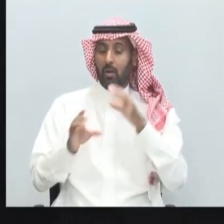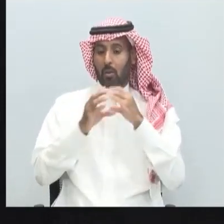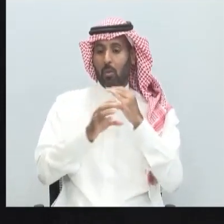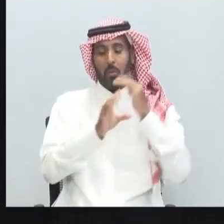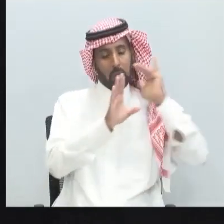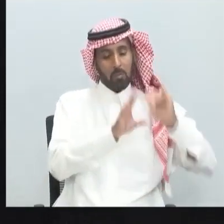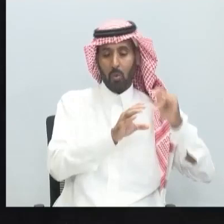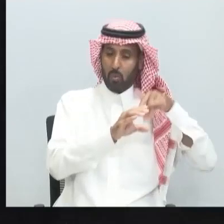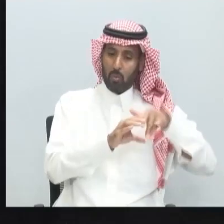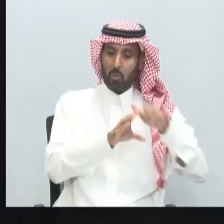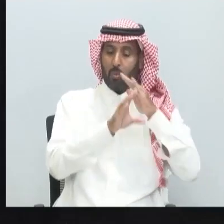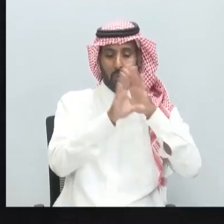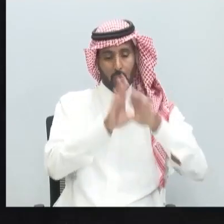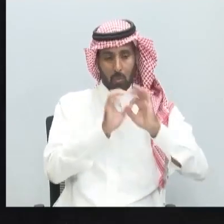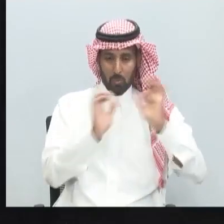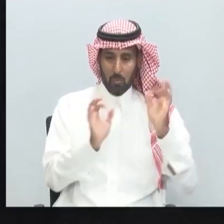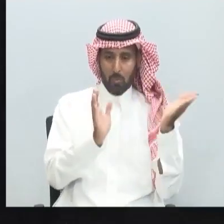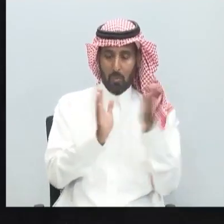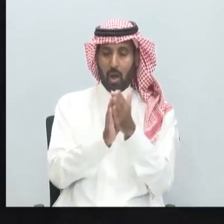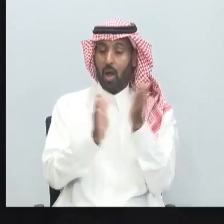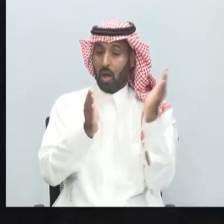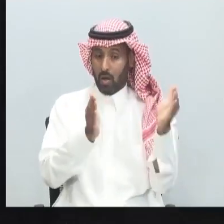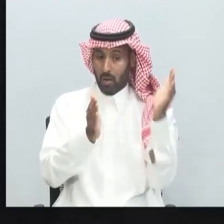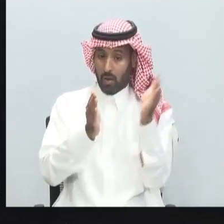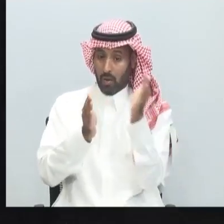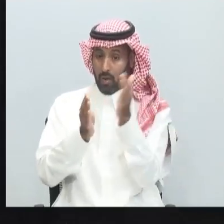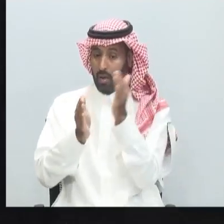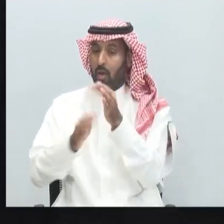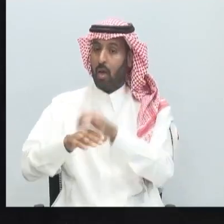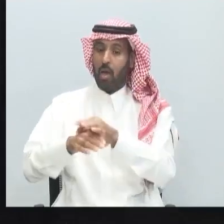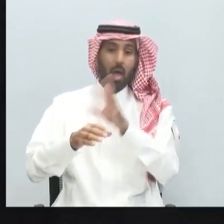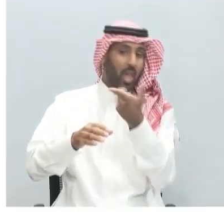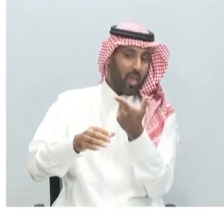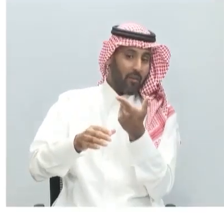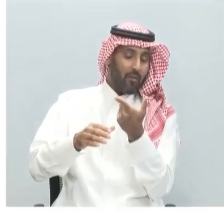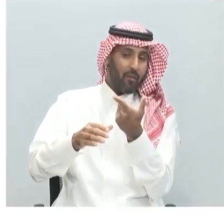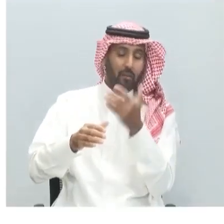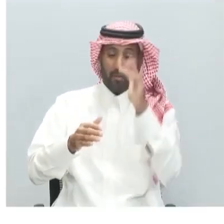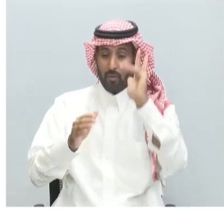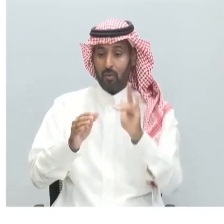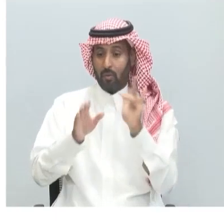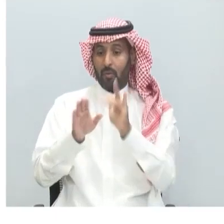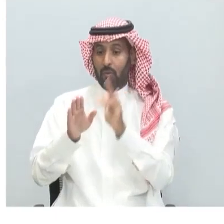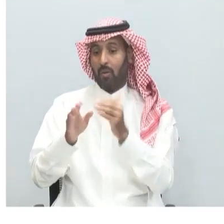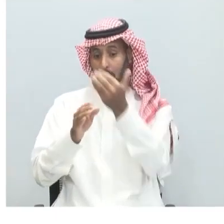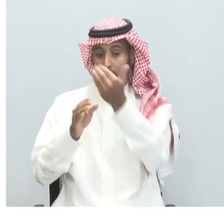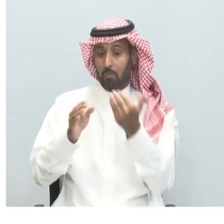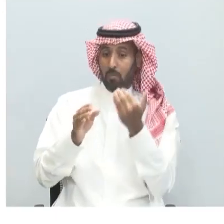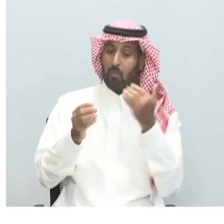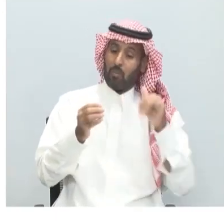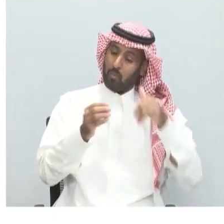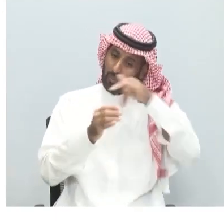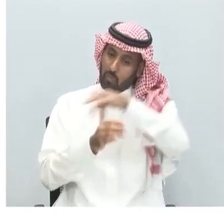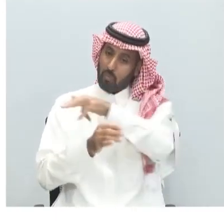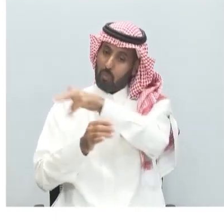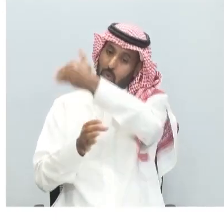ممتلئه بالناس اذا هنا ترتيب للناس في المقاعد اذا ياتي اخرون يشاركونهم